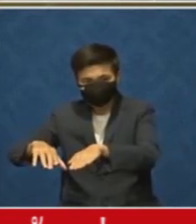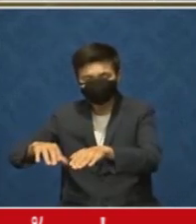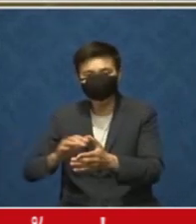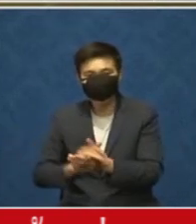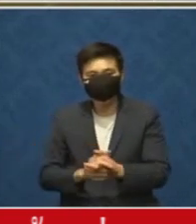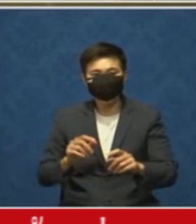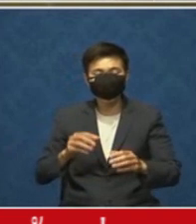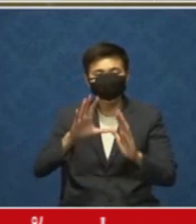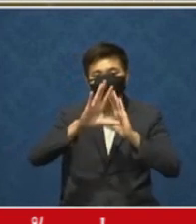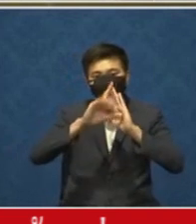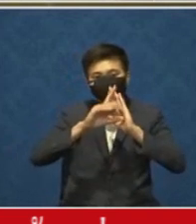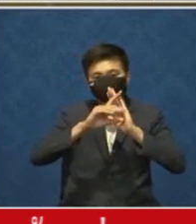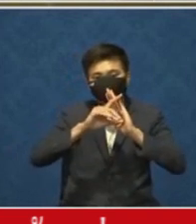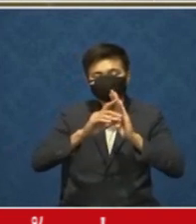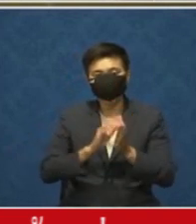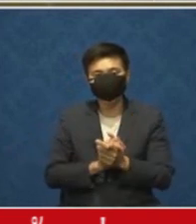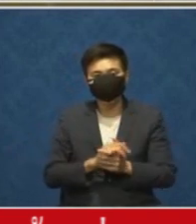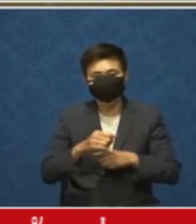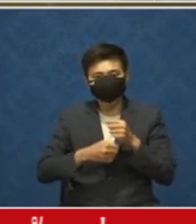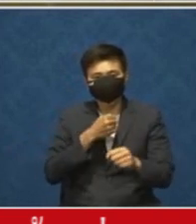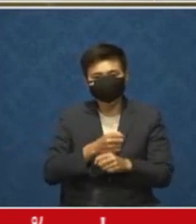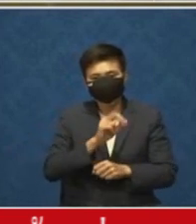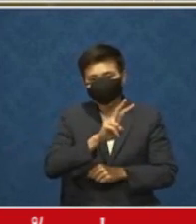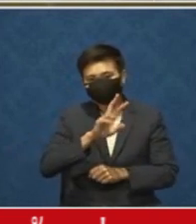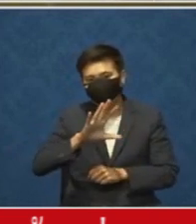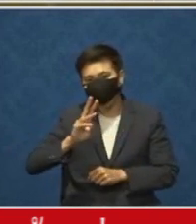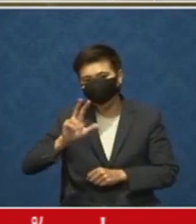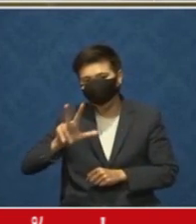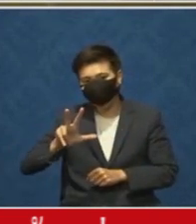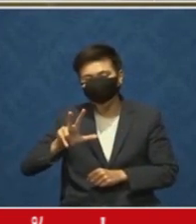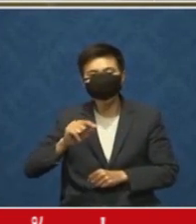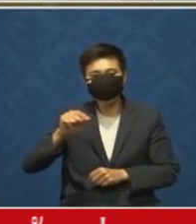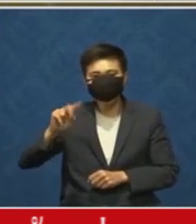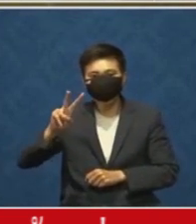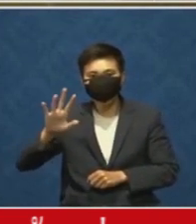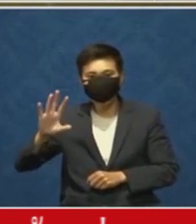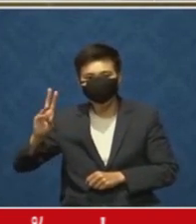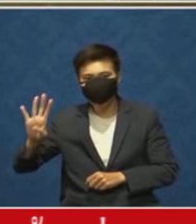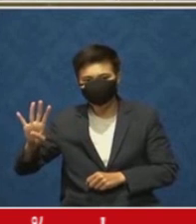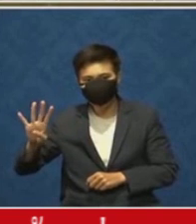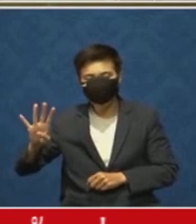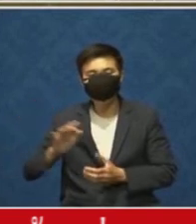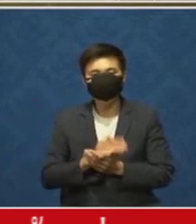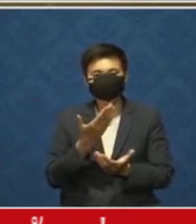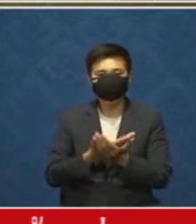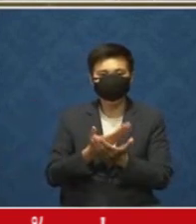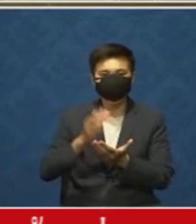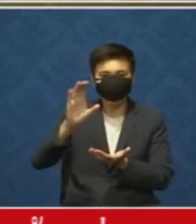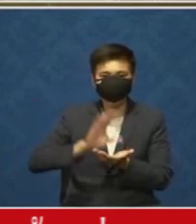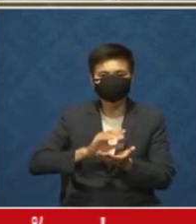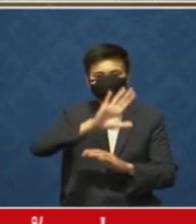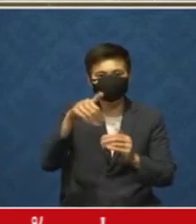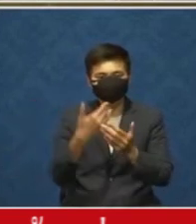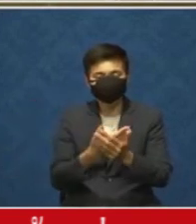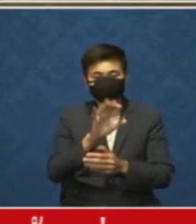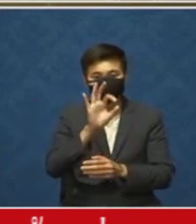หีบระยะที่1ปีงบประมาณ2563ถึง2564งบประมาณทั้งสิ้น